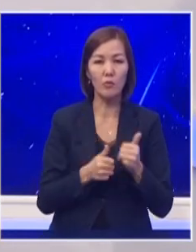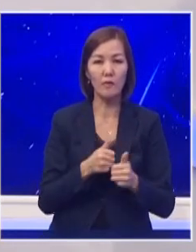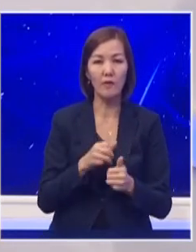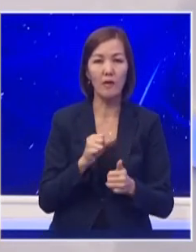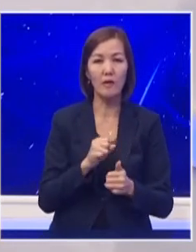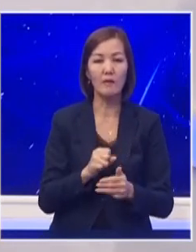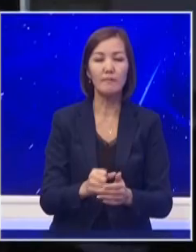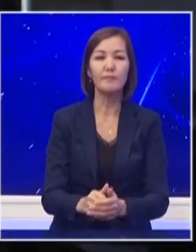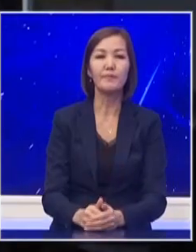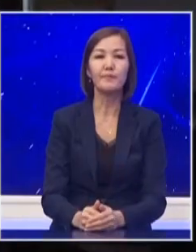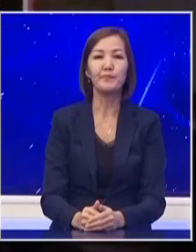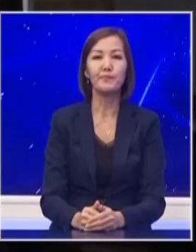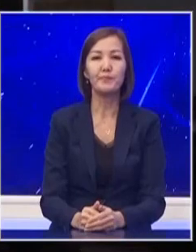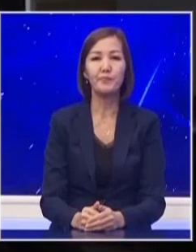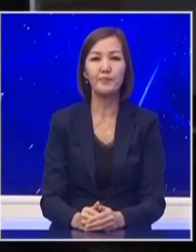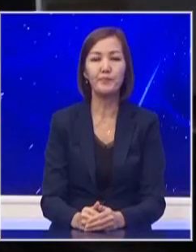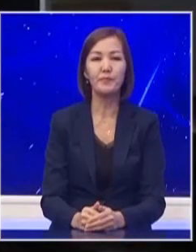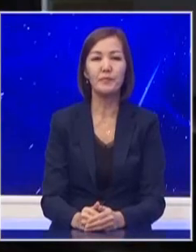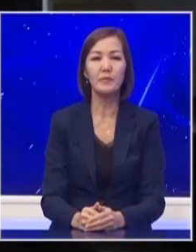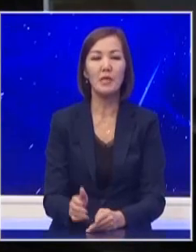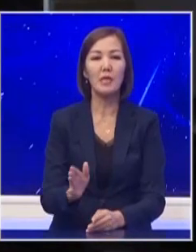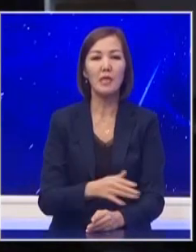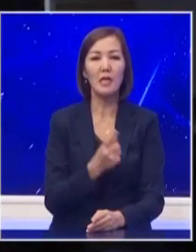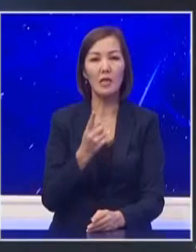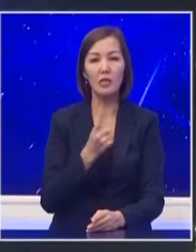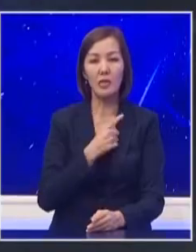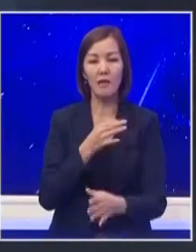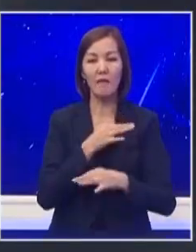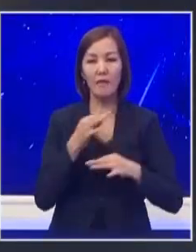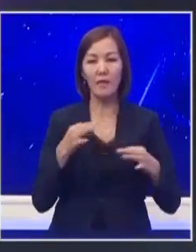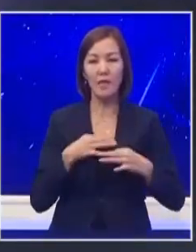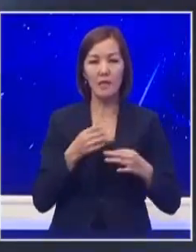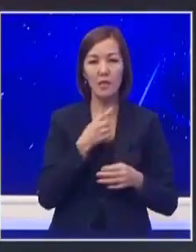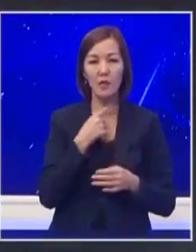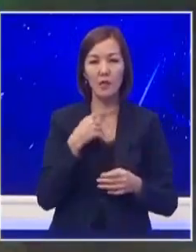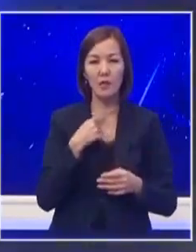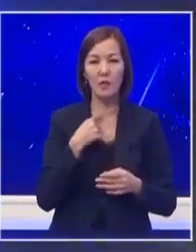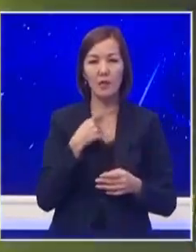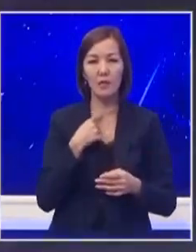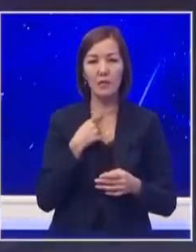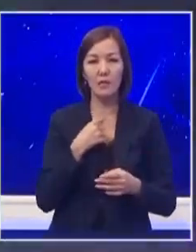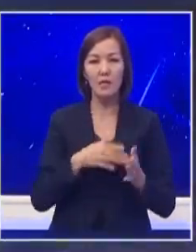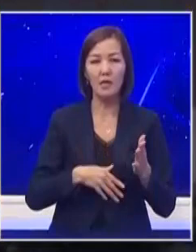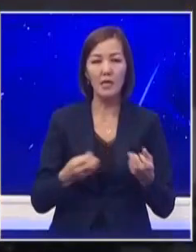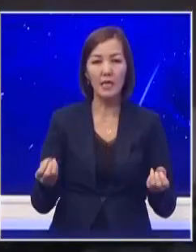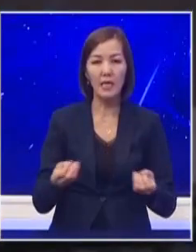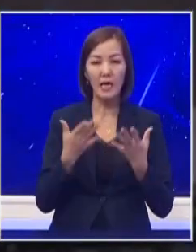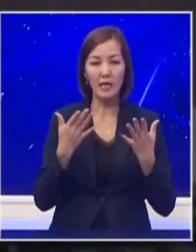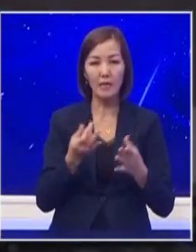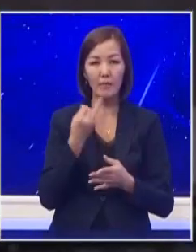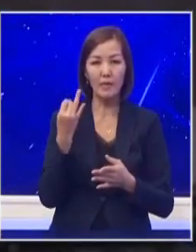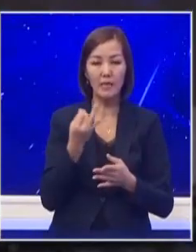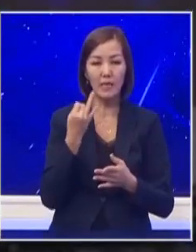конкурсов долгожданный финал Курганского конкурса красоты получился ярким из 25